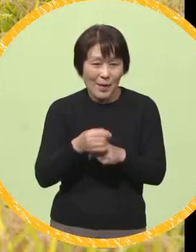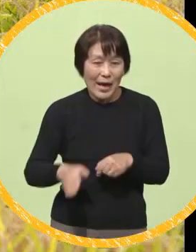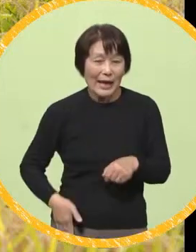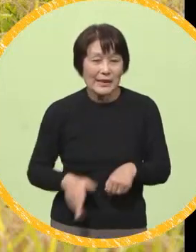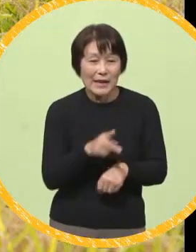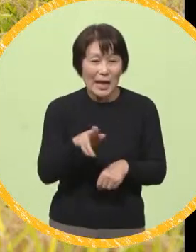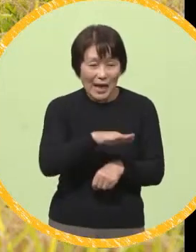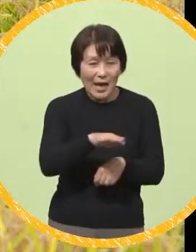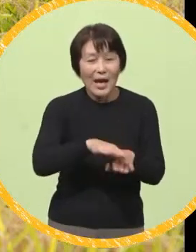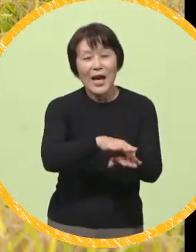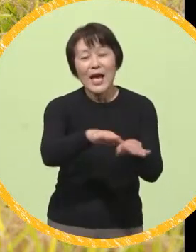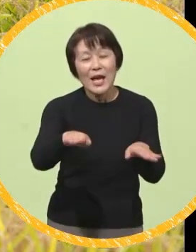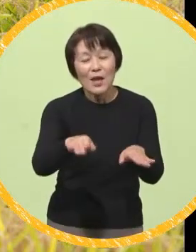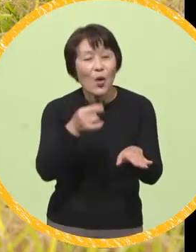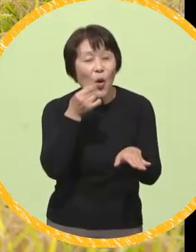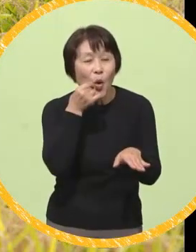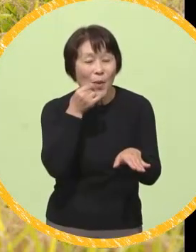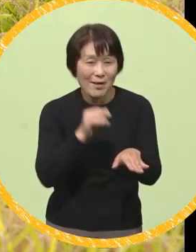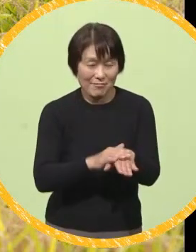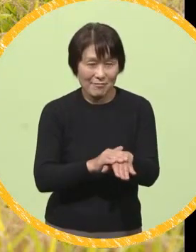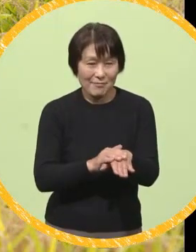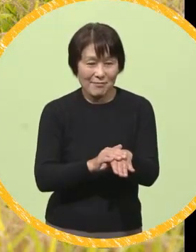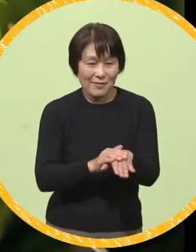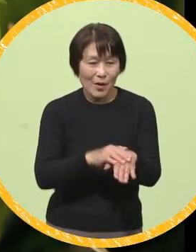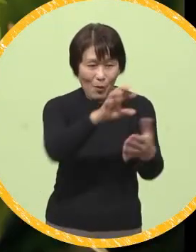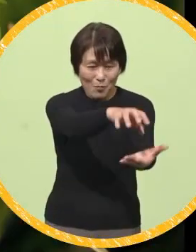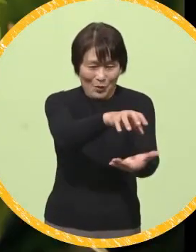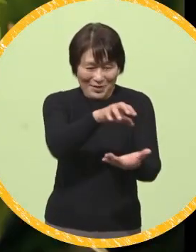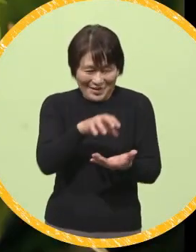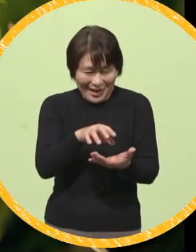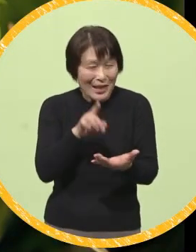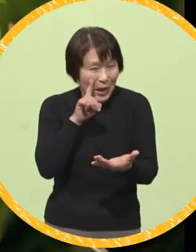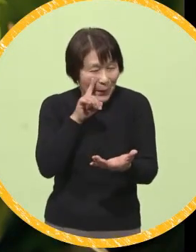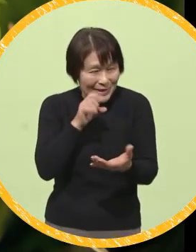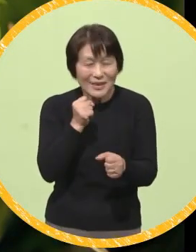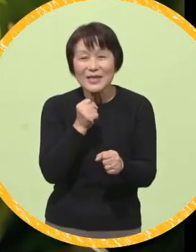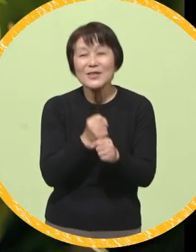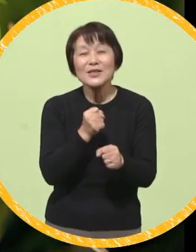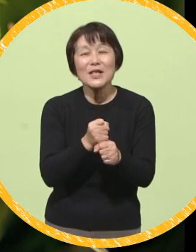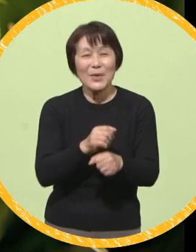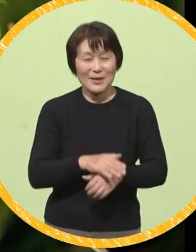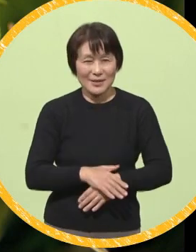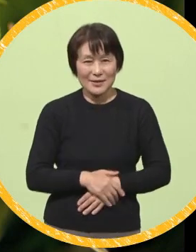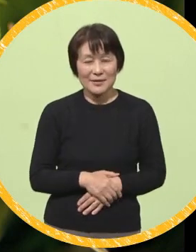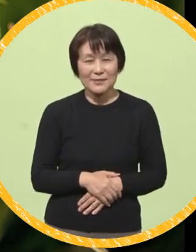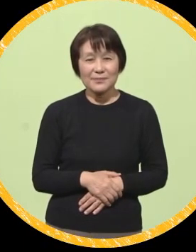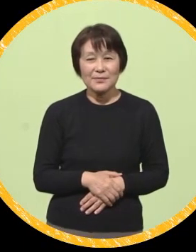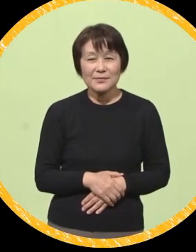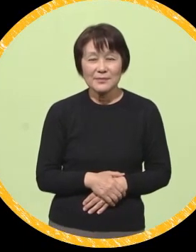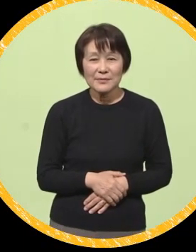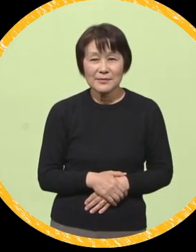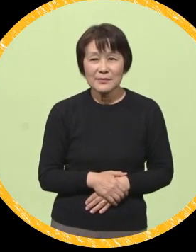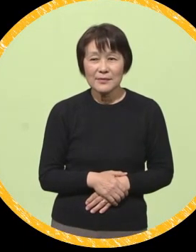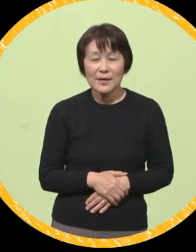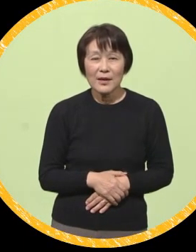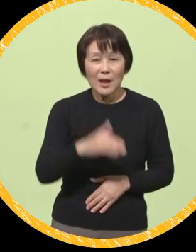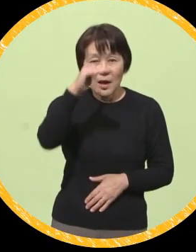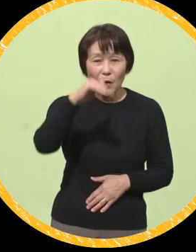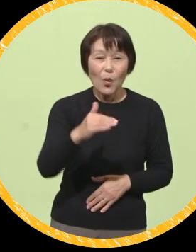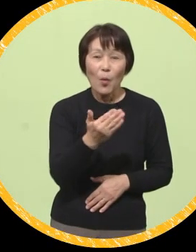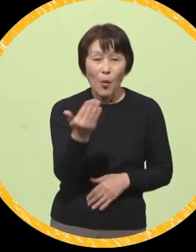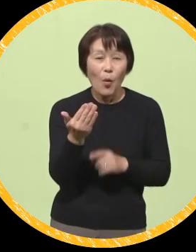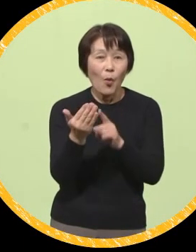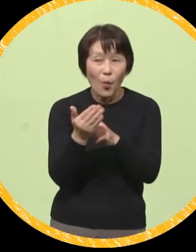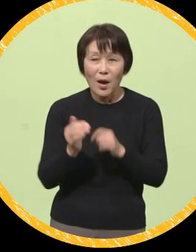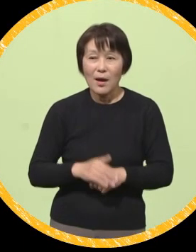れた、絹光という食べるお米を使って今チャレンジで。お酒の方を作ってるんですけども、酵母もそうですね、あの松